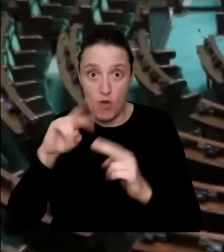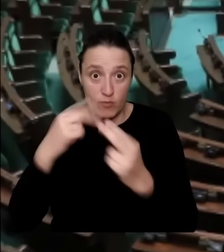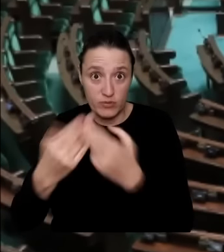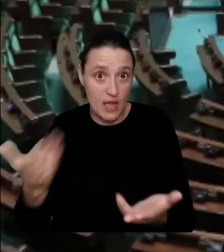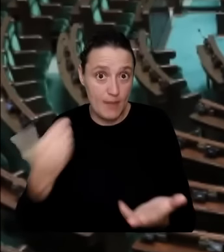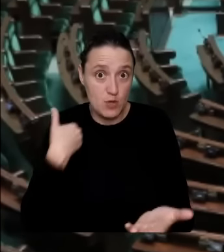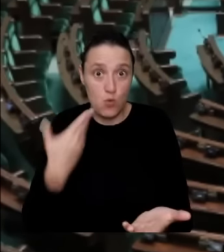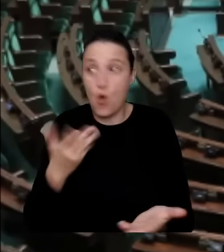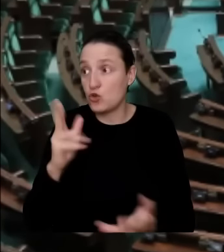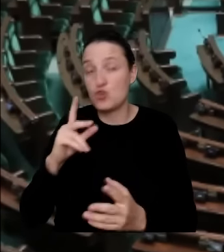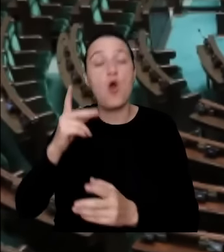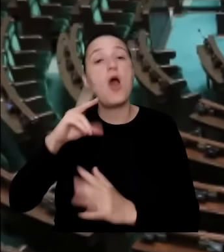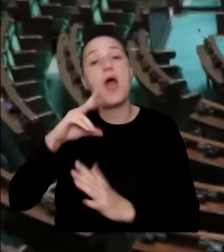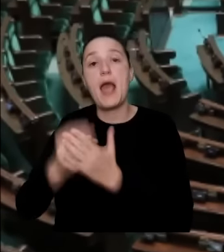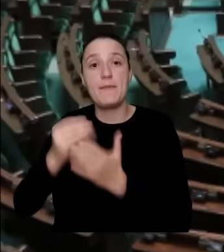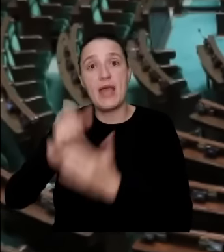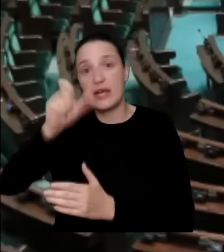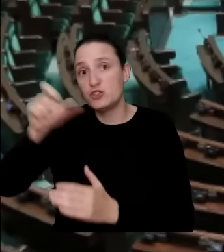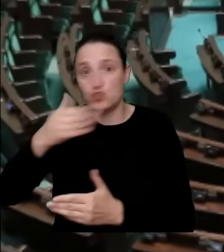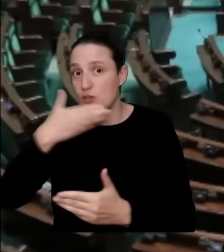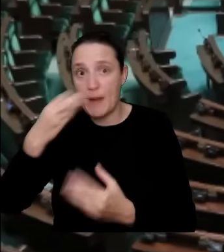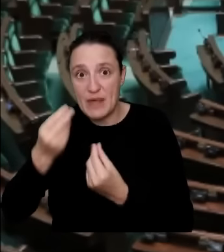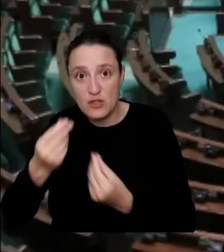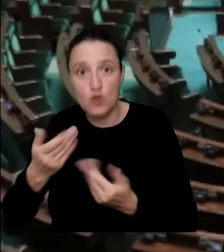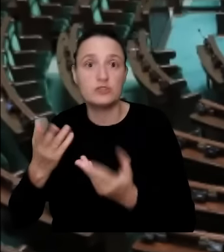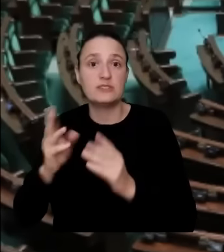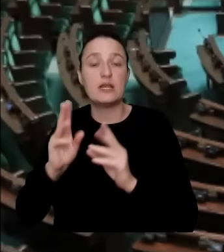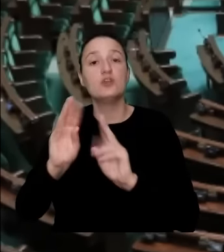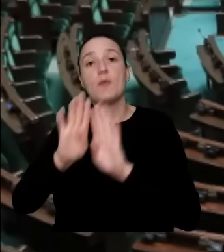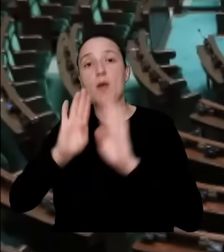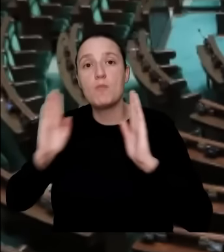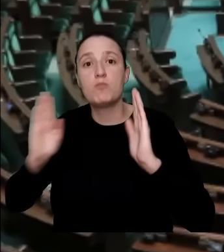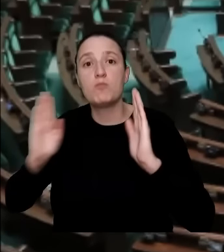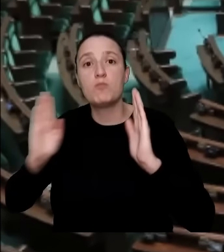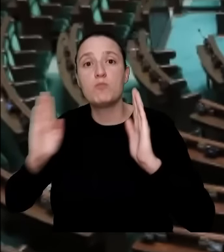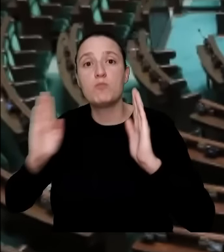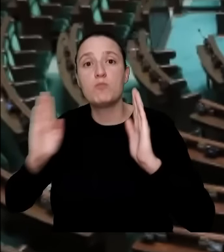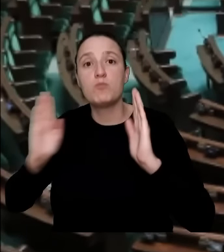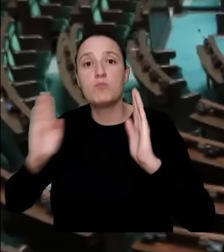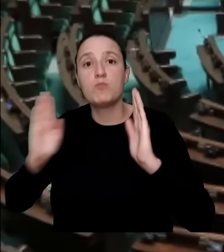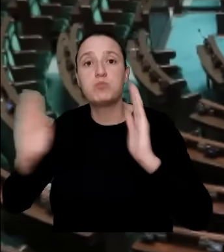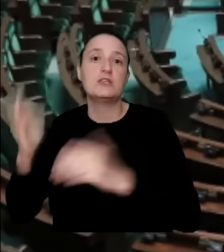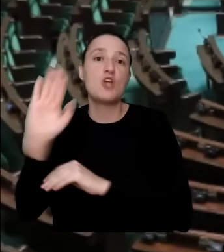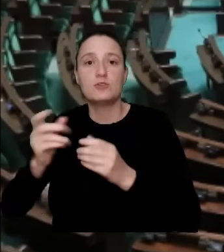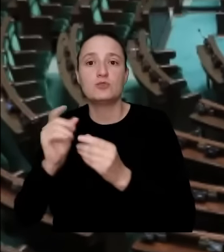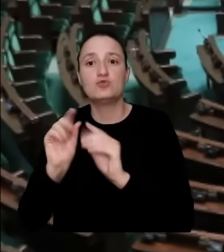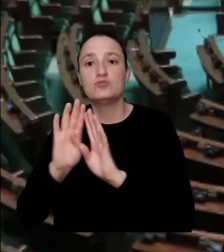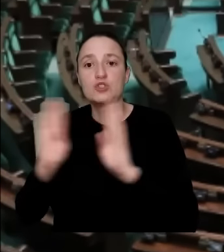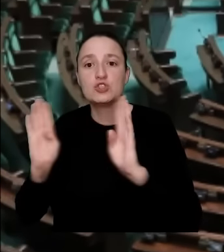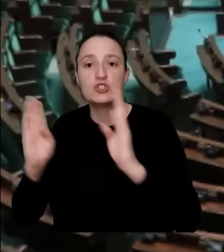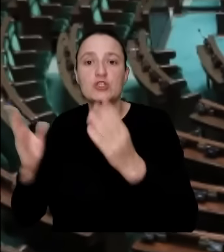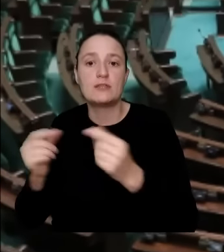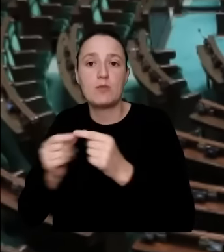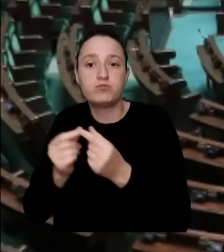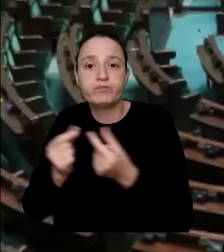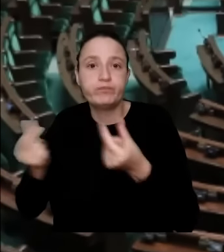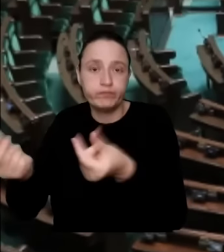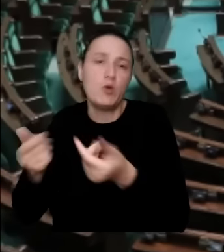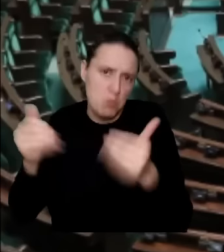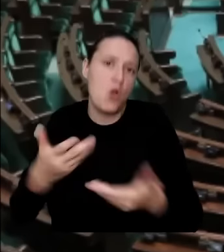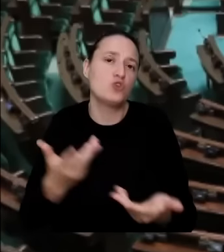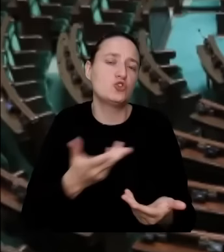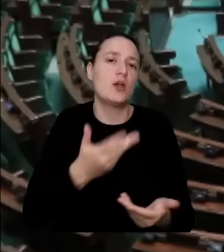sobie modernizować budynki docieplić ściany i wymieniać okna to się ich przeniesie do mieszkań socjalnych A te